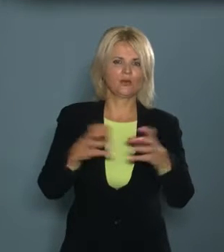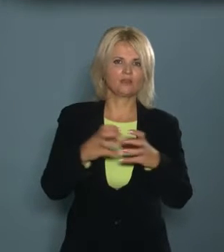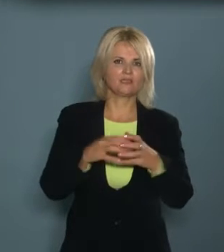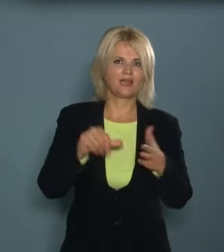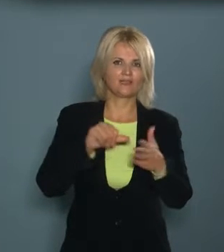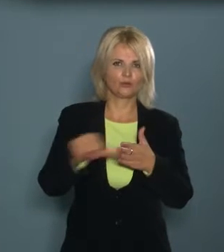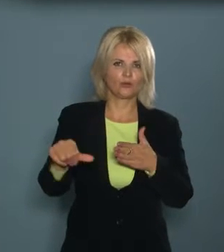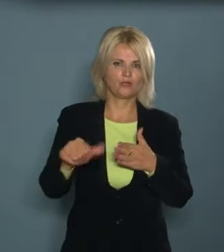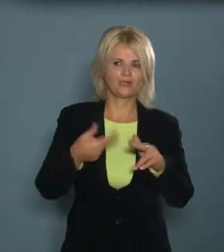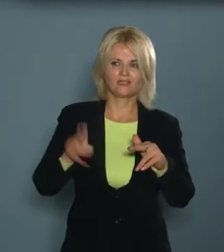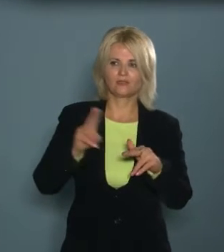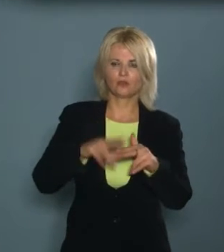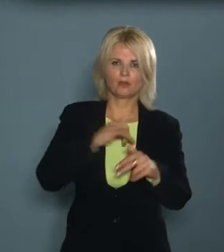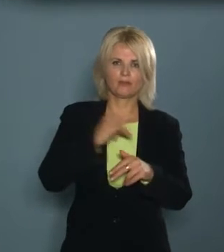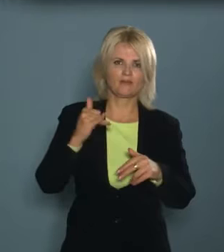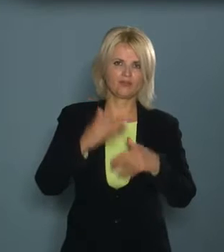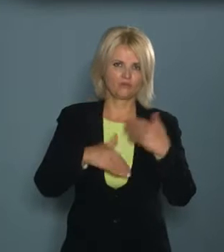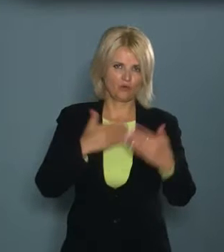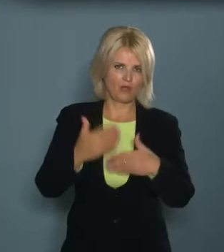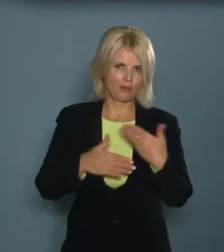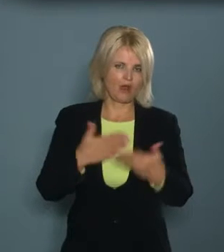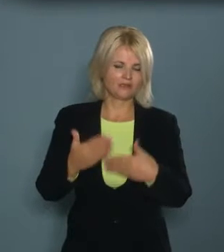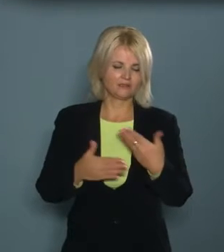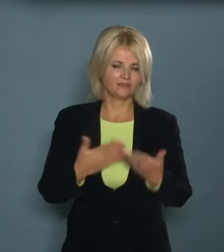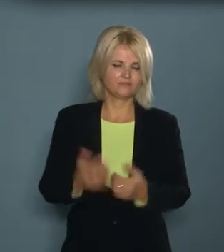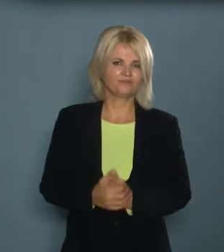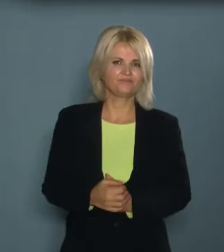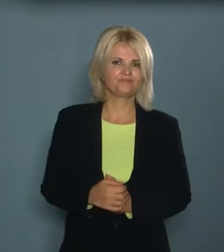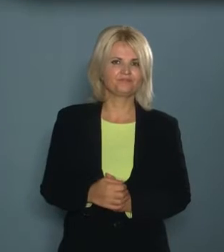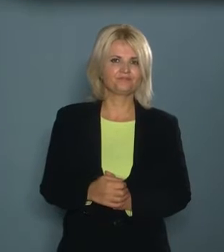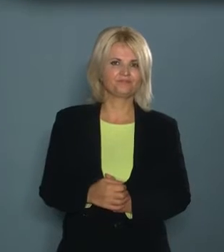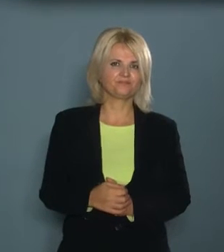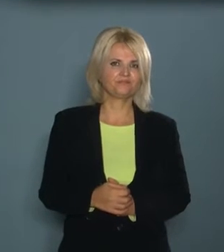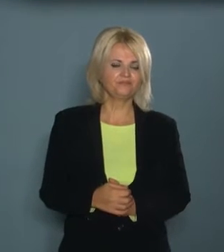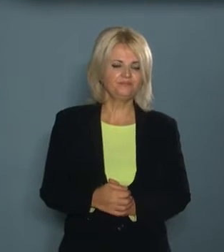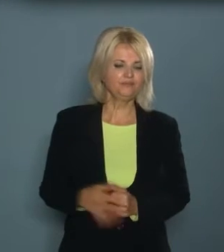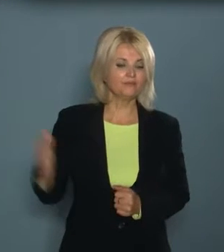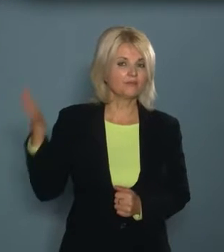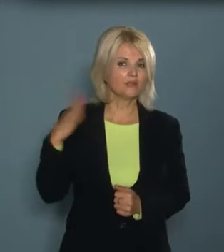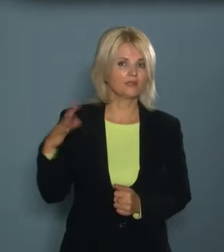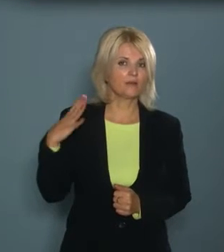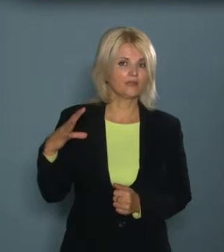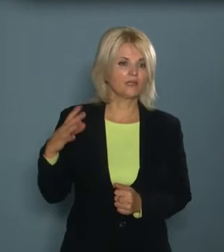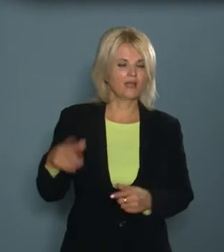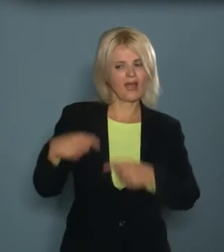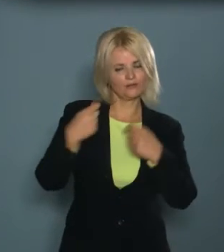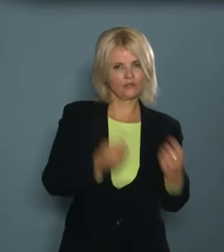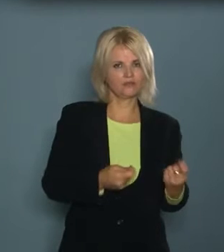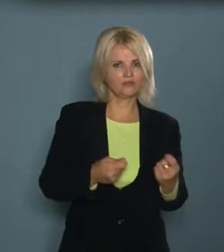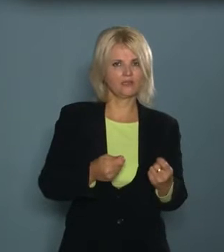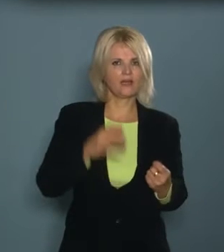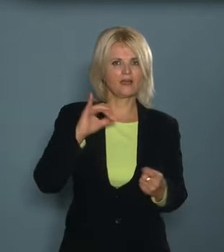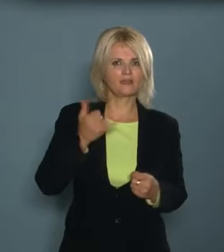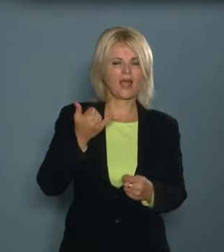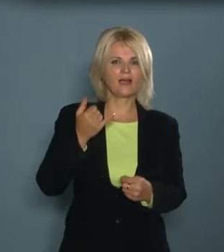törli, de mondom, ez több éves folyamat, mire odáig el tudunk jutni. Polgármester úr, nemrég adták át a Ján